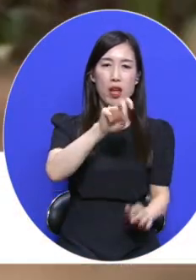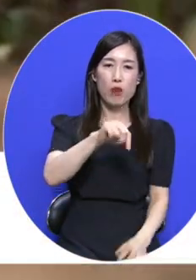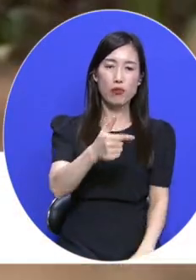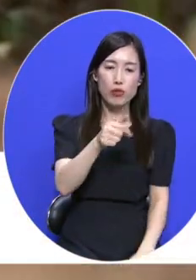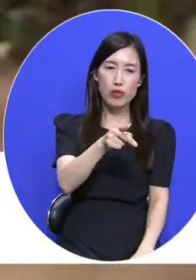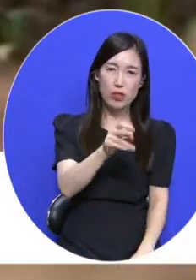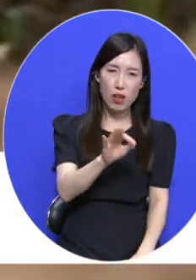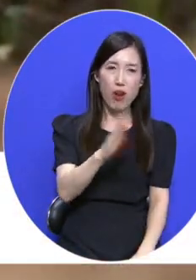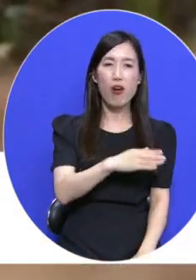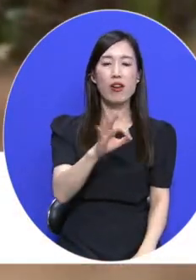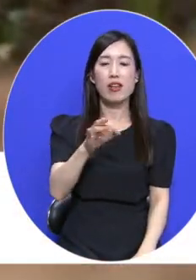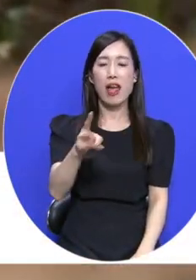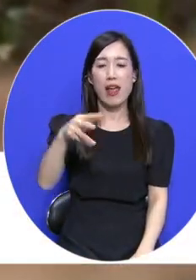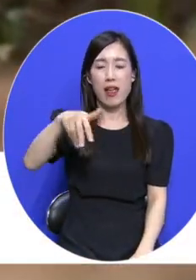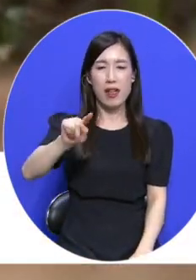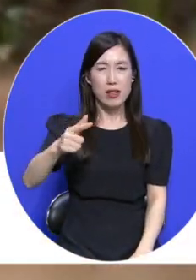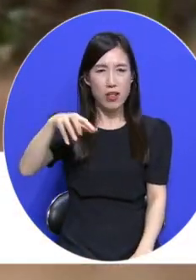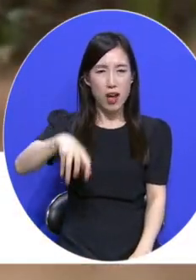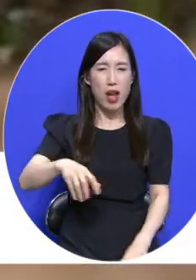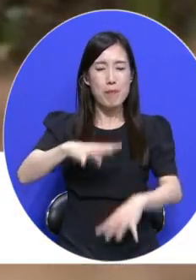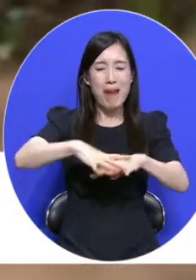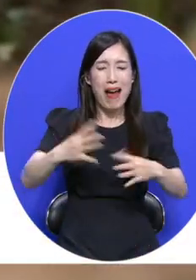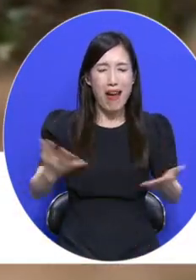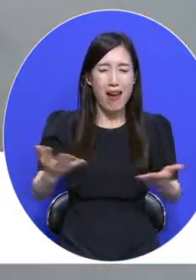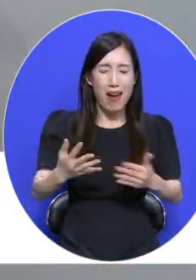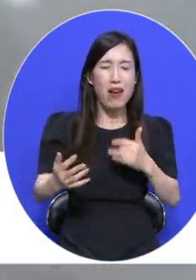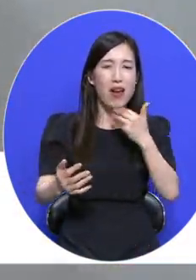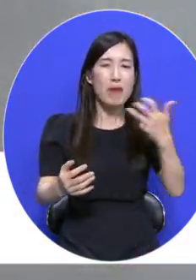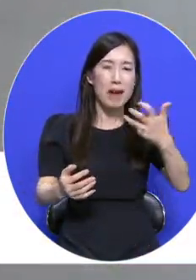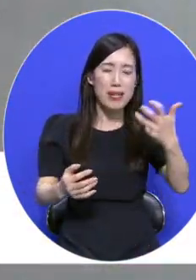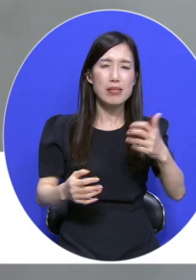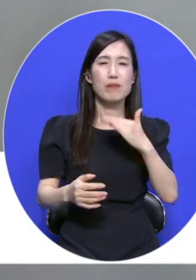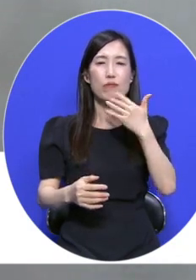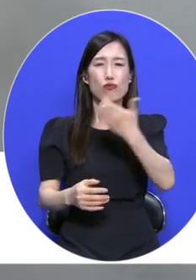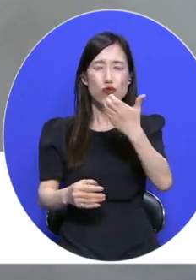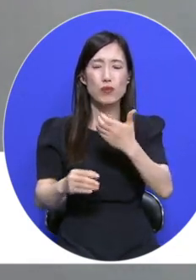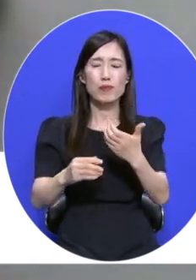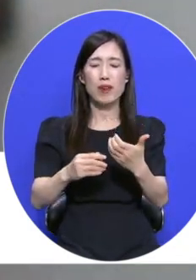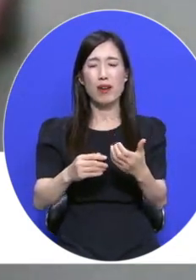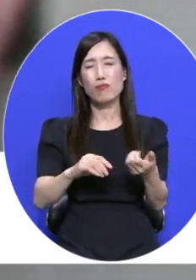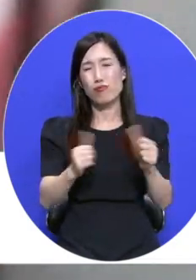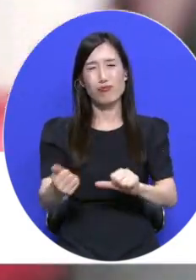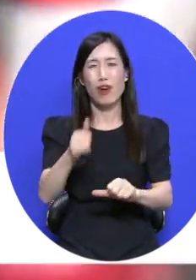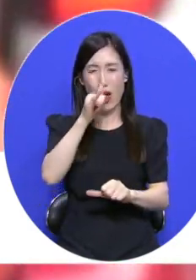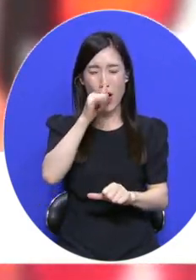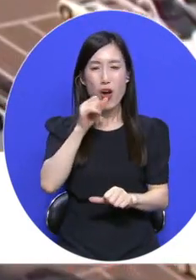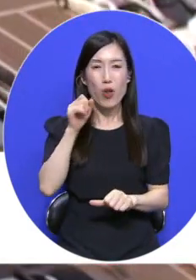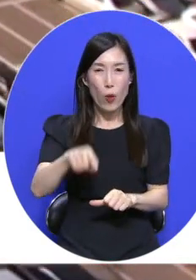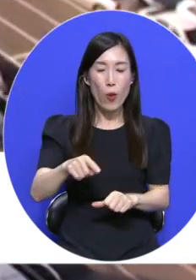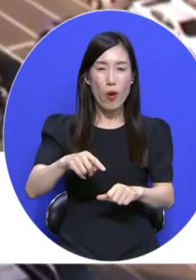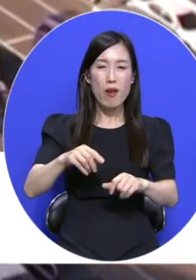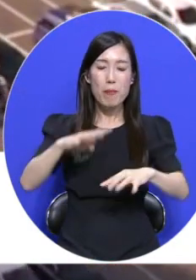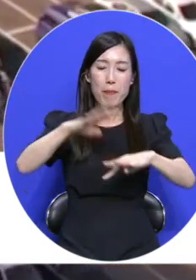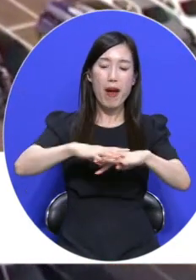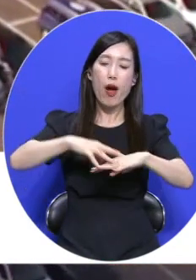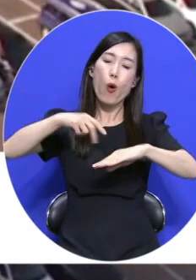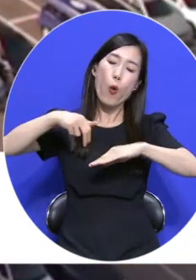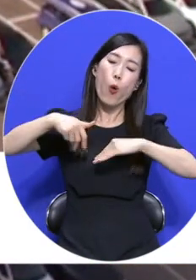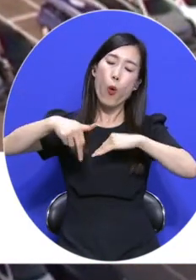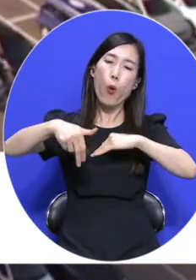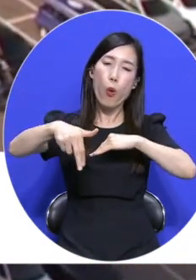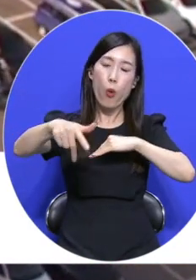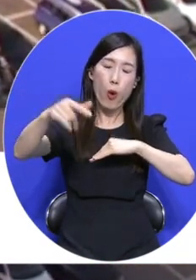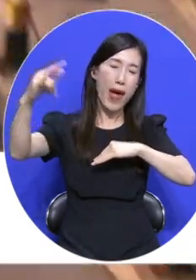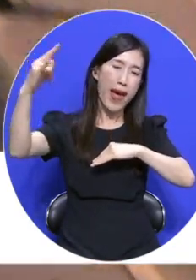밭일을 하던 90대와 80대가 숨졌습니다. 같은 날 경산에서도 밭 주변을 걷던 60대 행인이 쓰러져